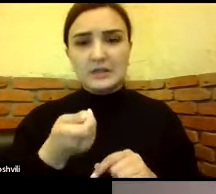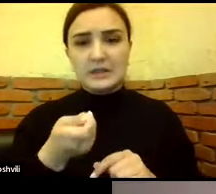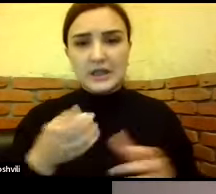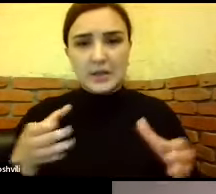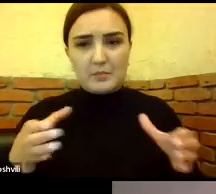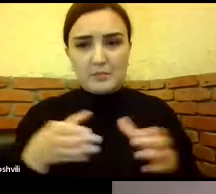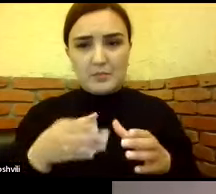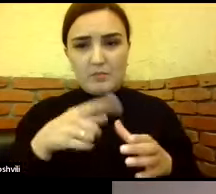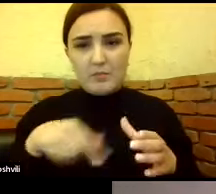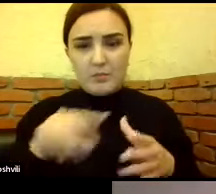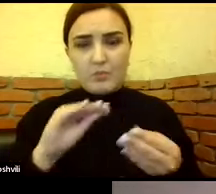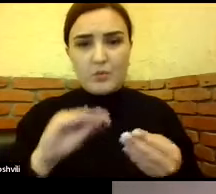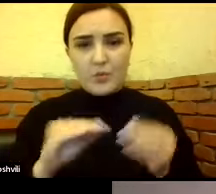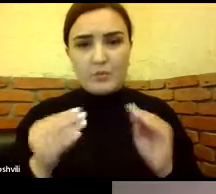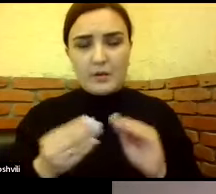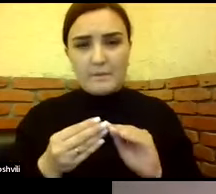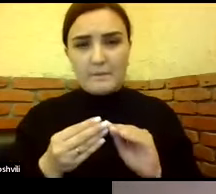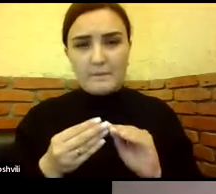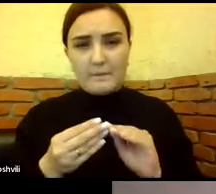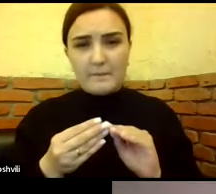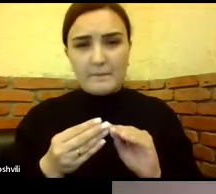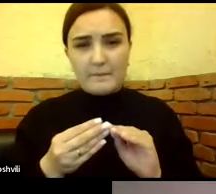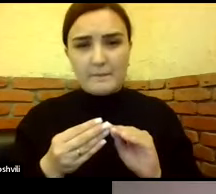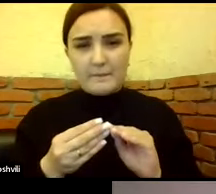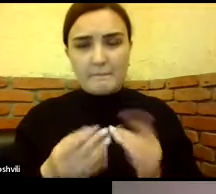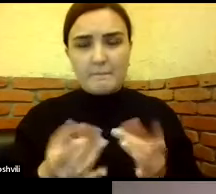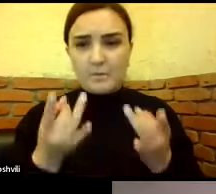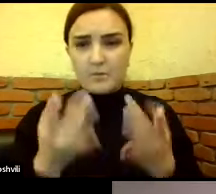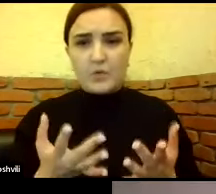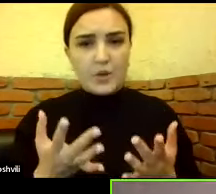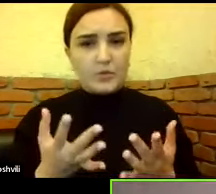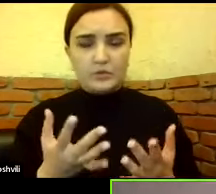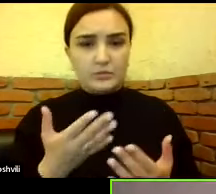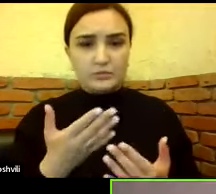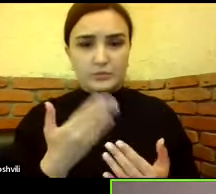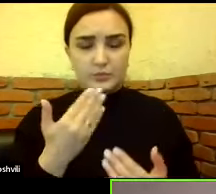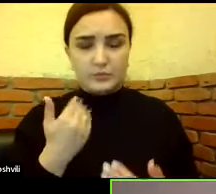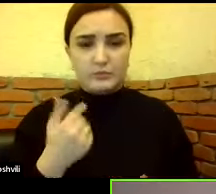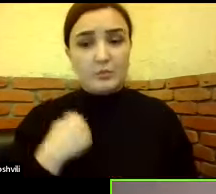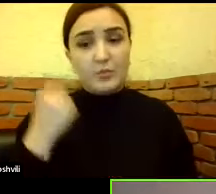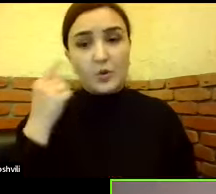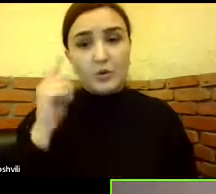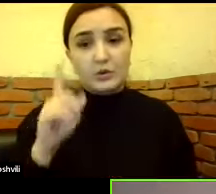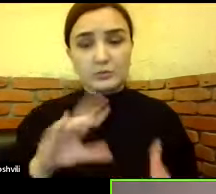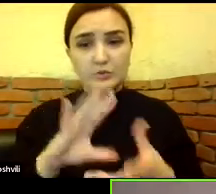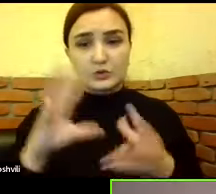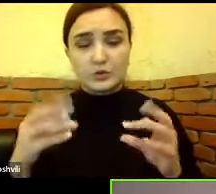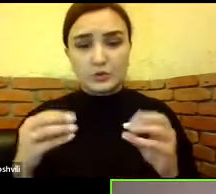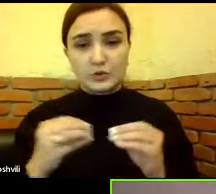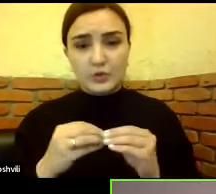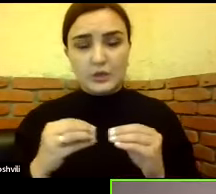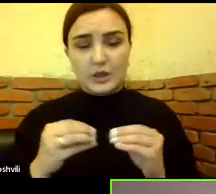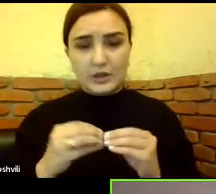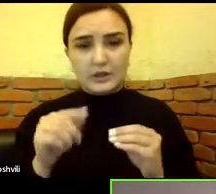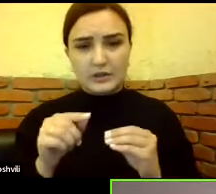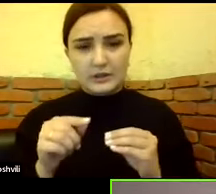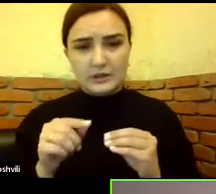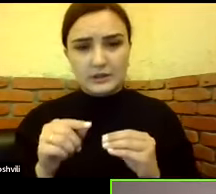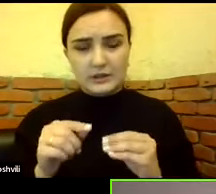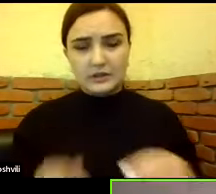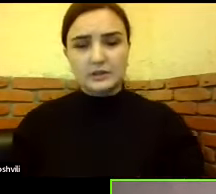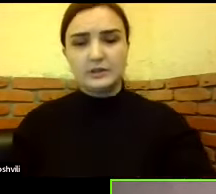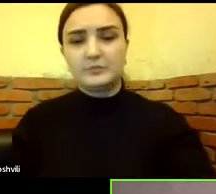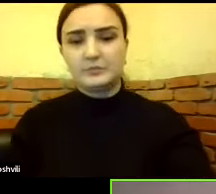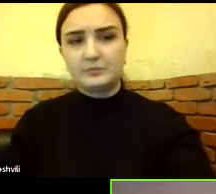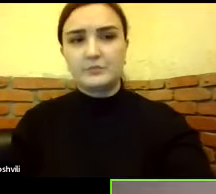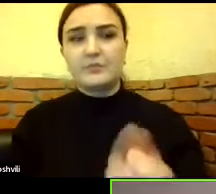დიდი უმრავლესობა უბრალოდ არ დაინტერესდება ამით. მე მგონია, რომ ზოგადად პირიქით, ანუ რამდენადაც